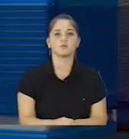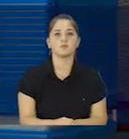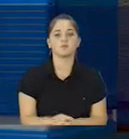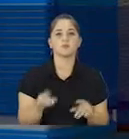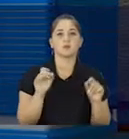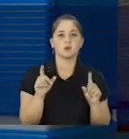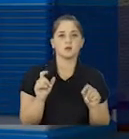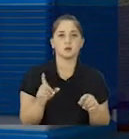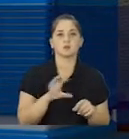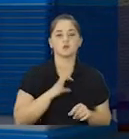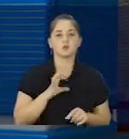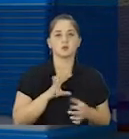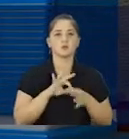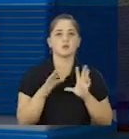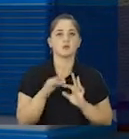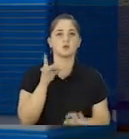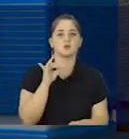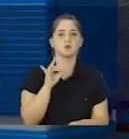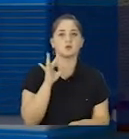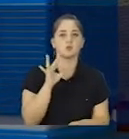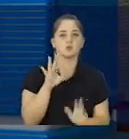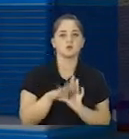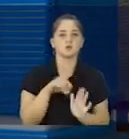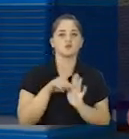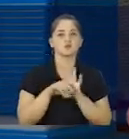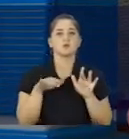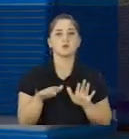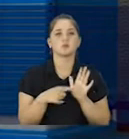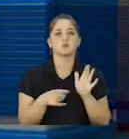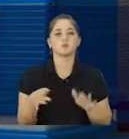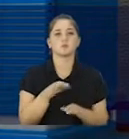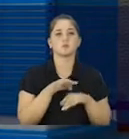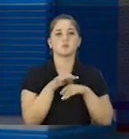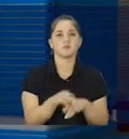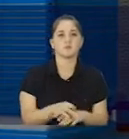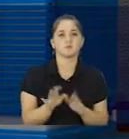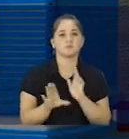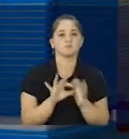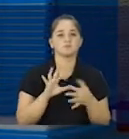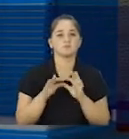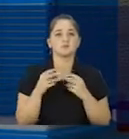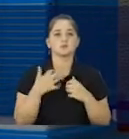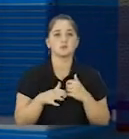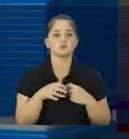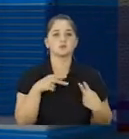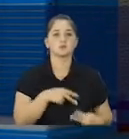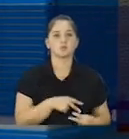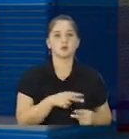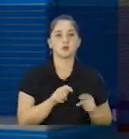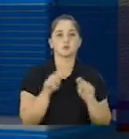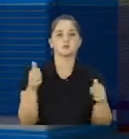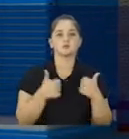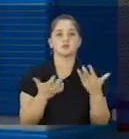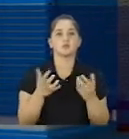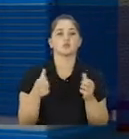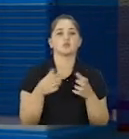Золотые часы бронзовому призеру Олимпиады в Рио. В департаменте внутренних дел Карагандинской области провели спартакиаду среди сотрудников. В открытии соревнований